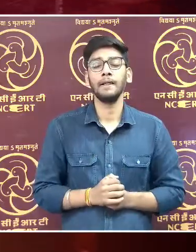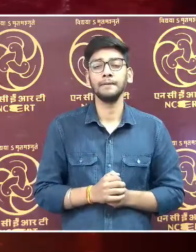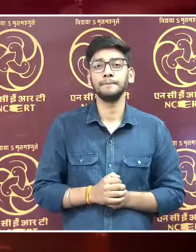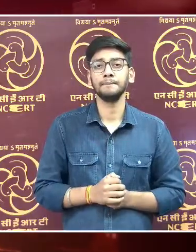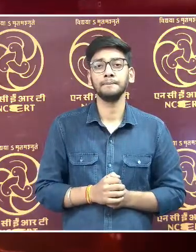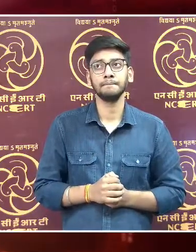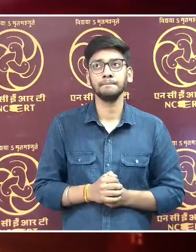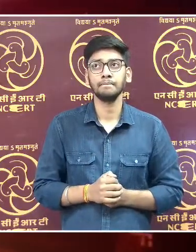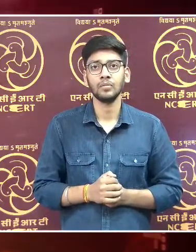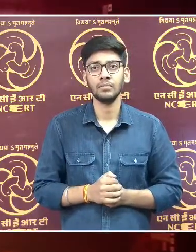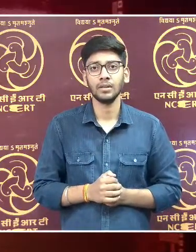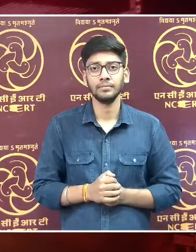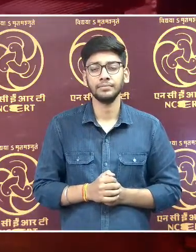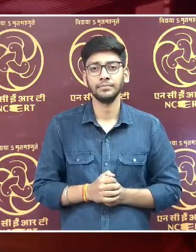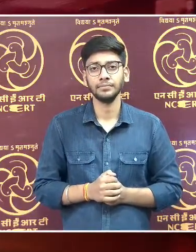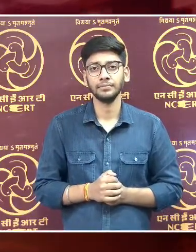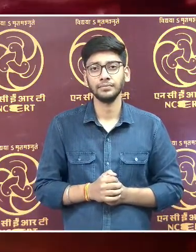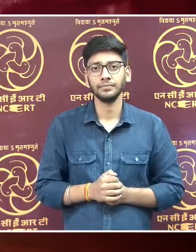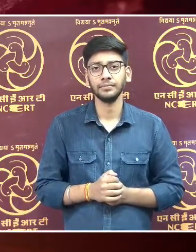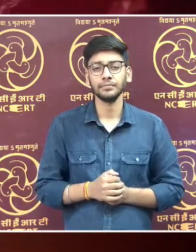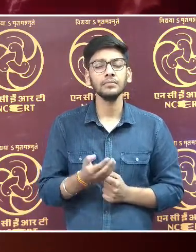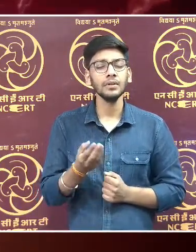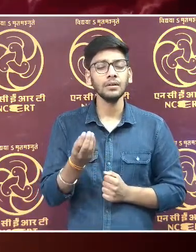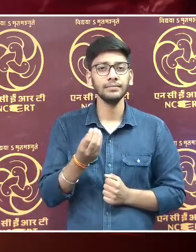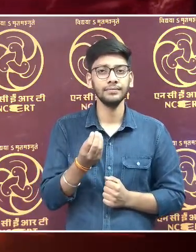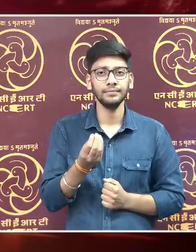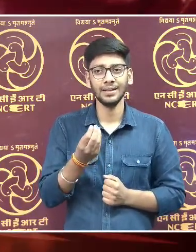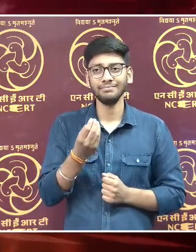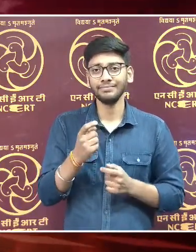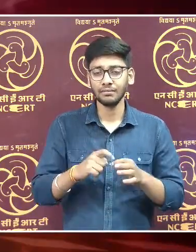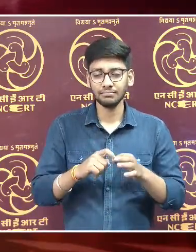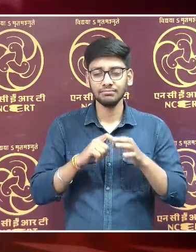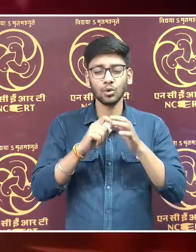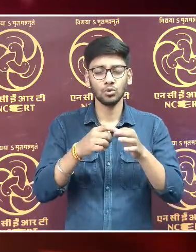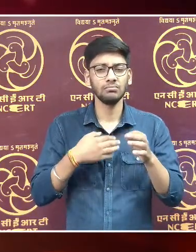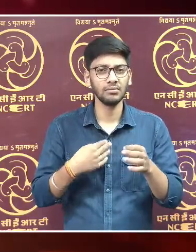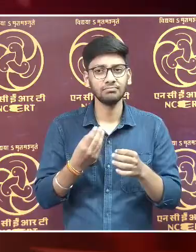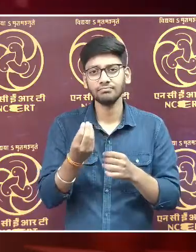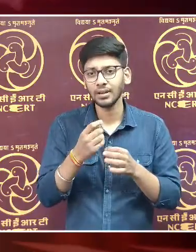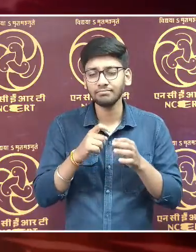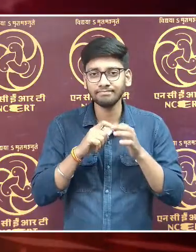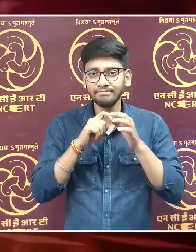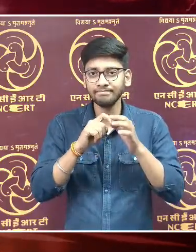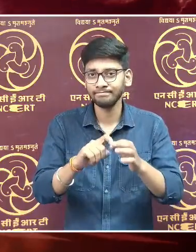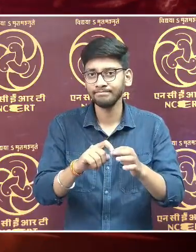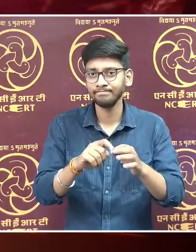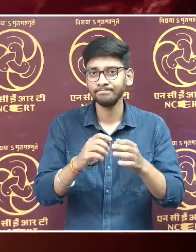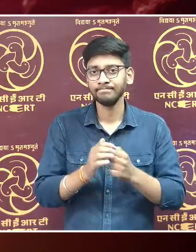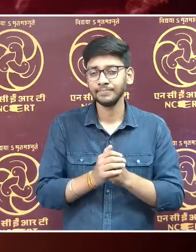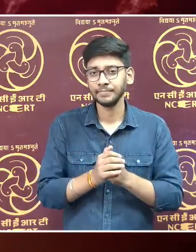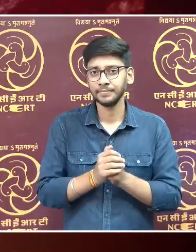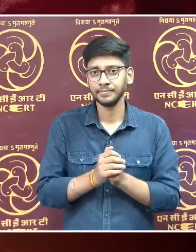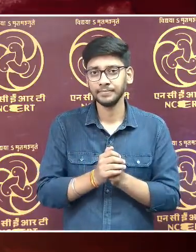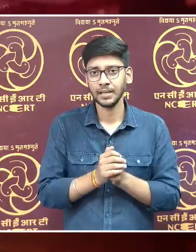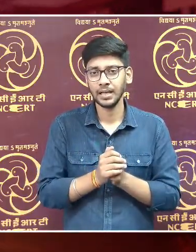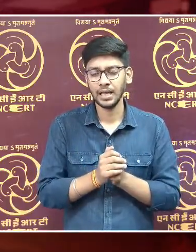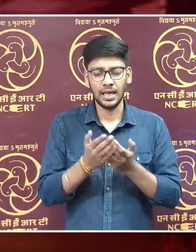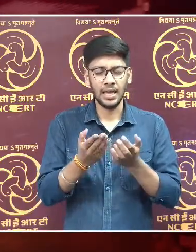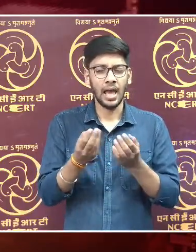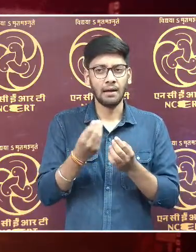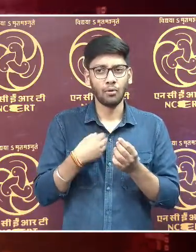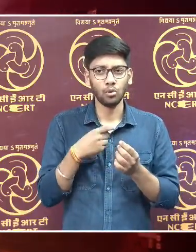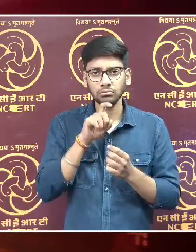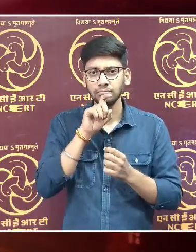So Sorry, just a minor question or concern. डॉक्टर देवी। मैम, डॉक्टर देवी ये